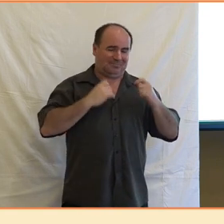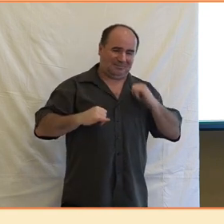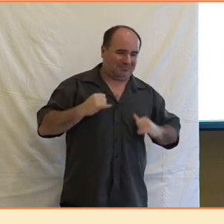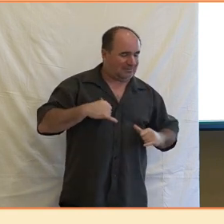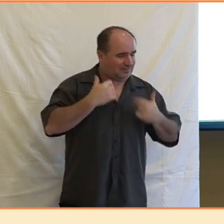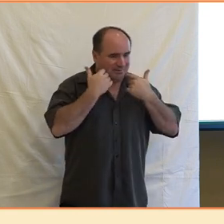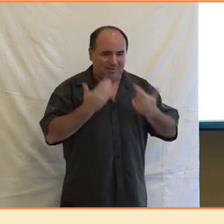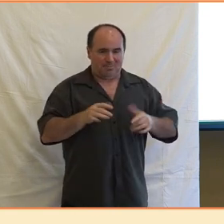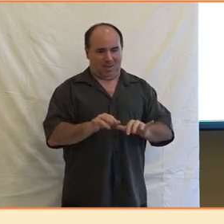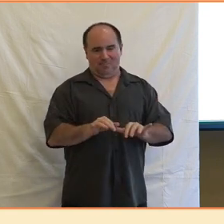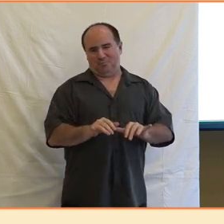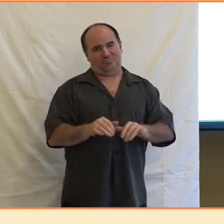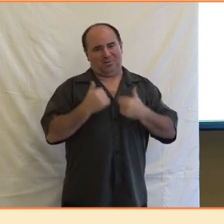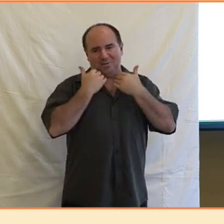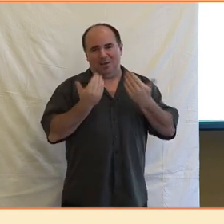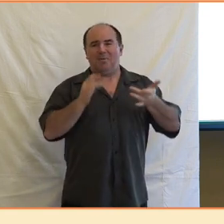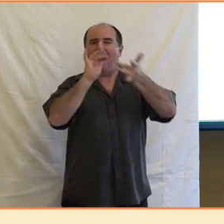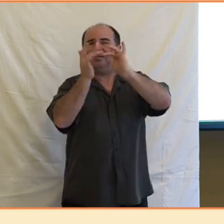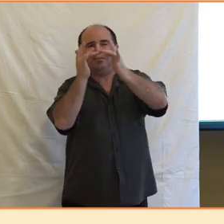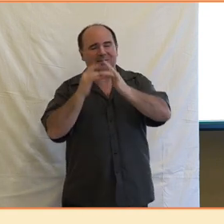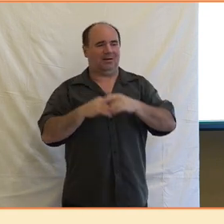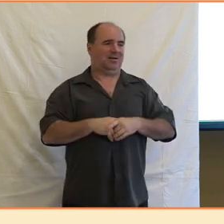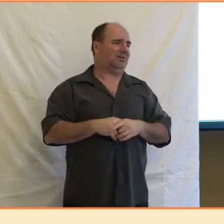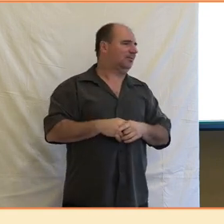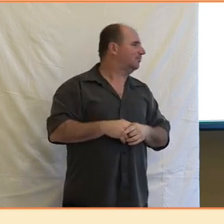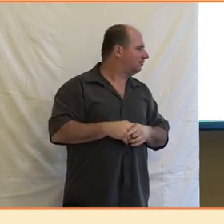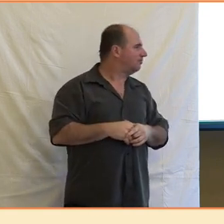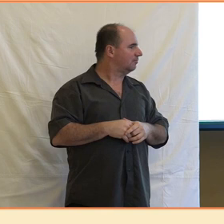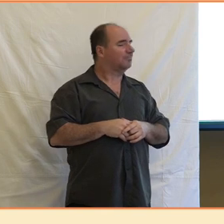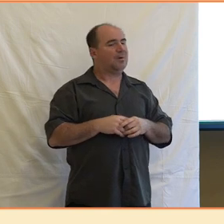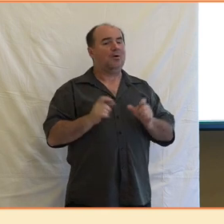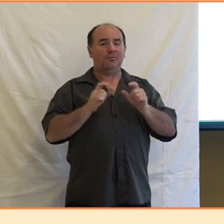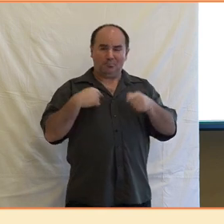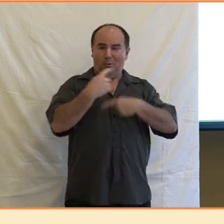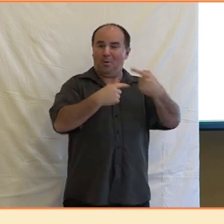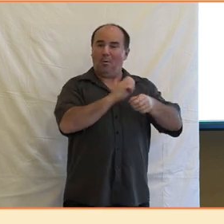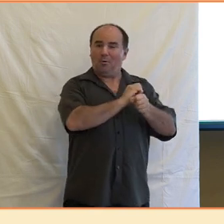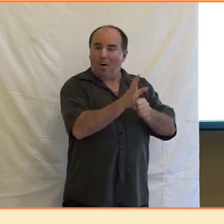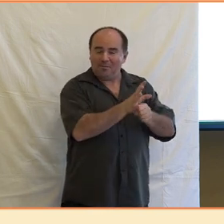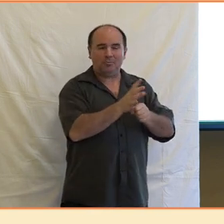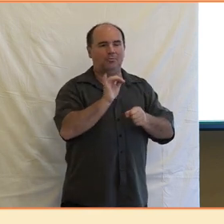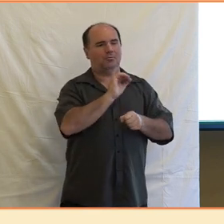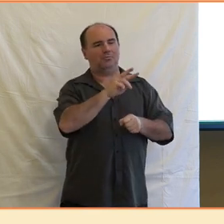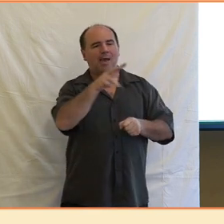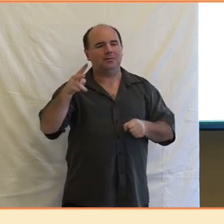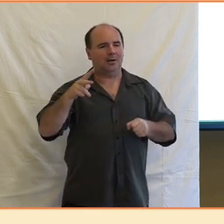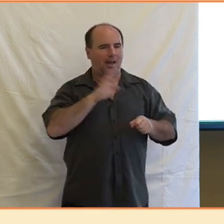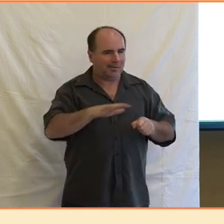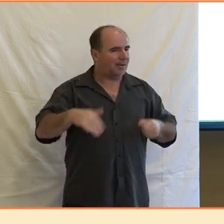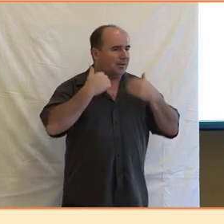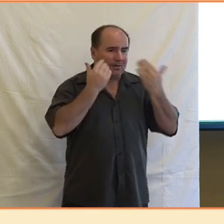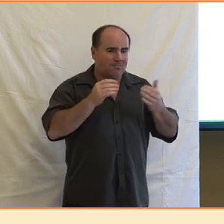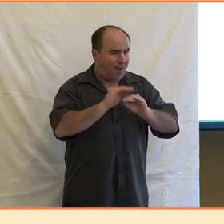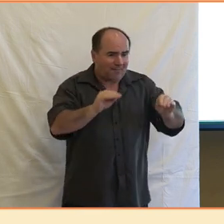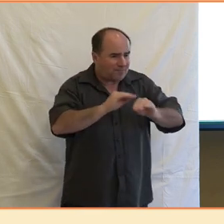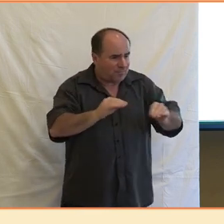byla zmiňována třeba ta situace kolem covidu, kdy pro některé děti nebylo dostupné vyučování, online výuka v té